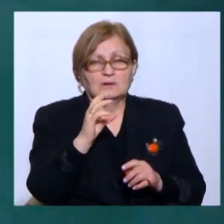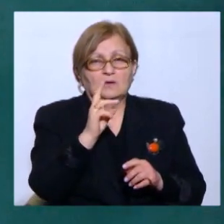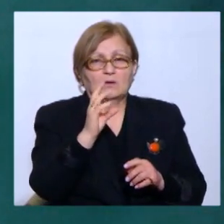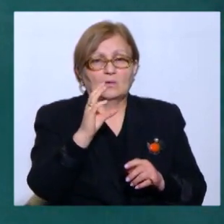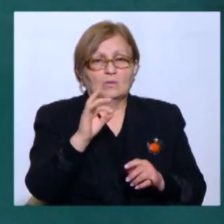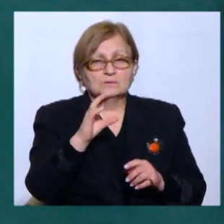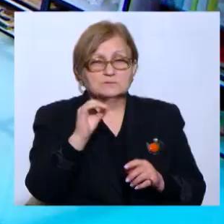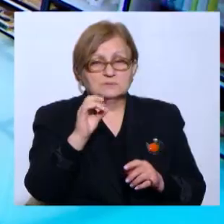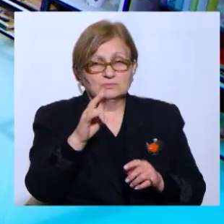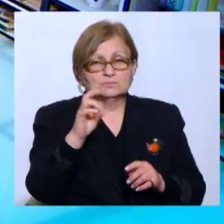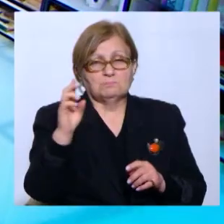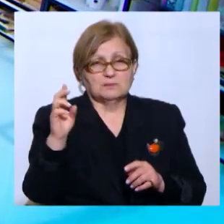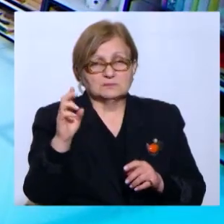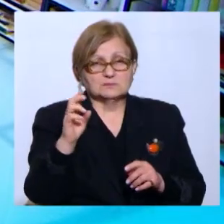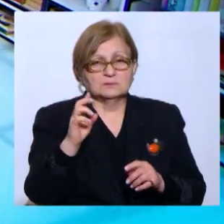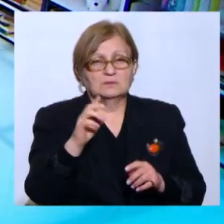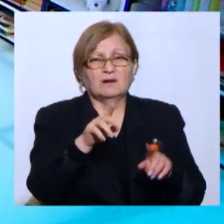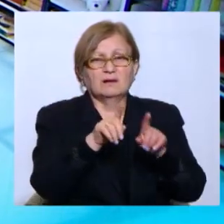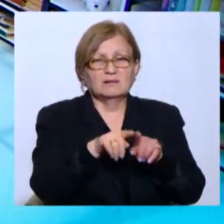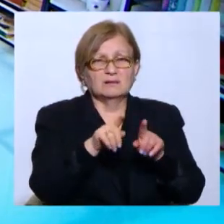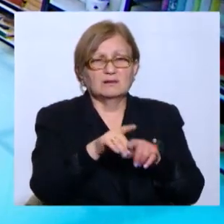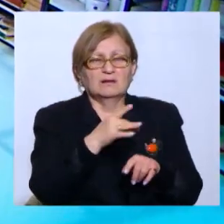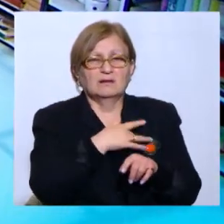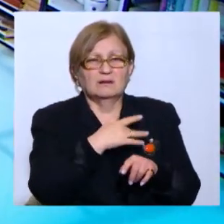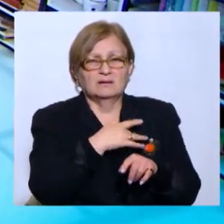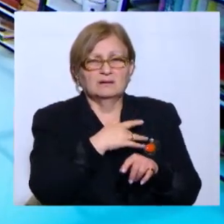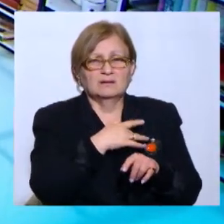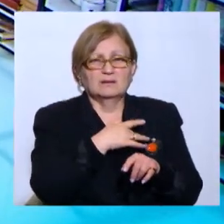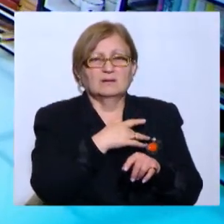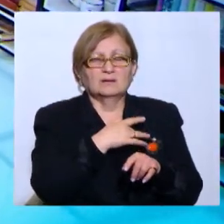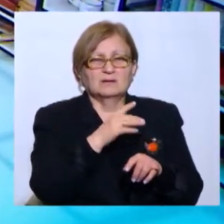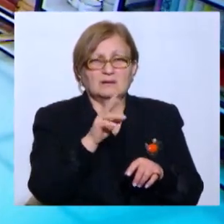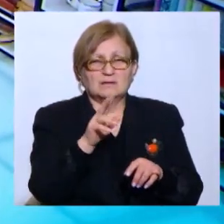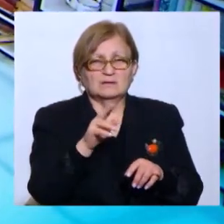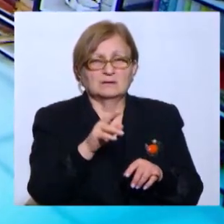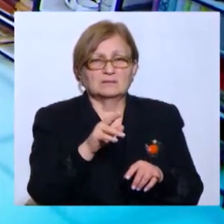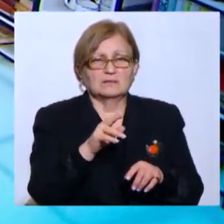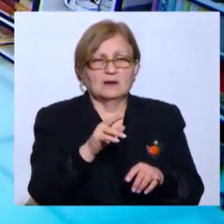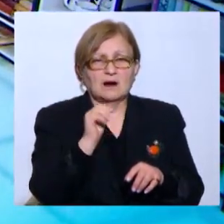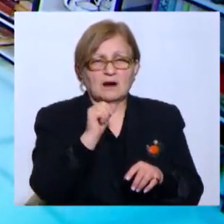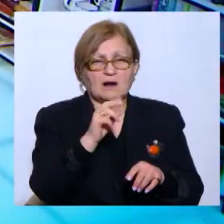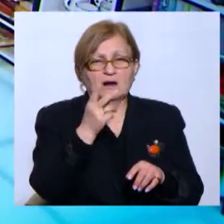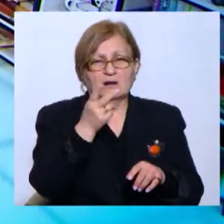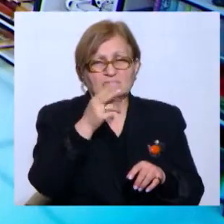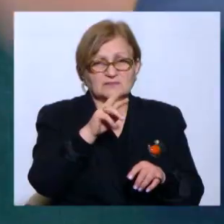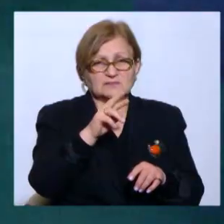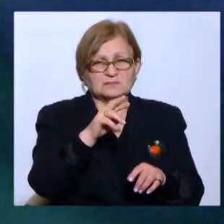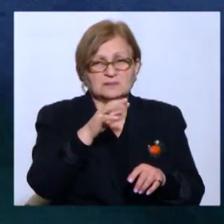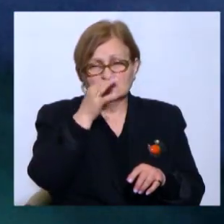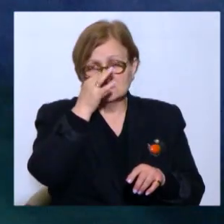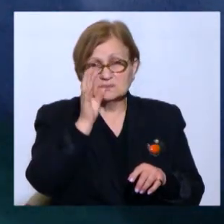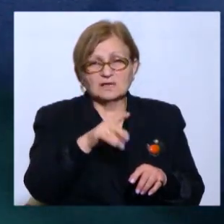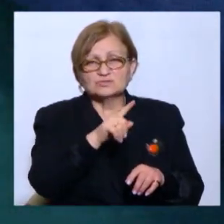cosinus b-ზე და c კვადრატი, ან c კვადრატი გვაქვს, რაღა დაგვრჩა a კვადრატი და დარჩენილი